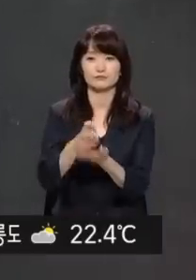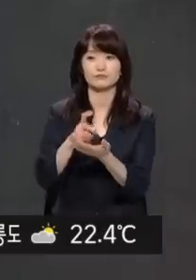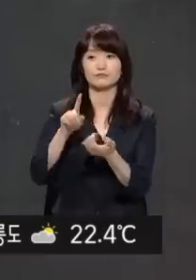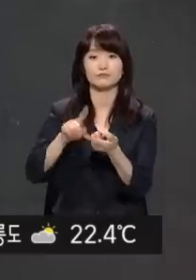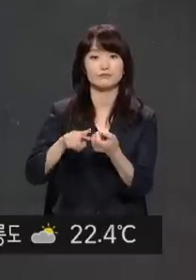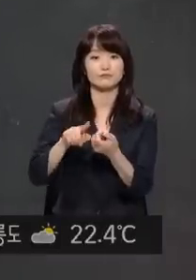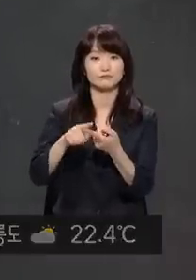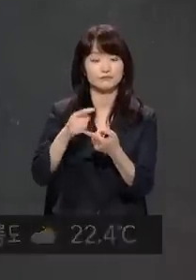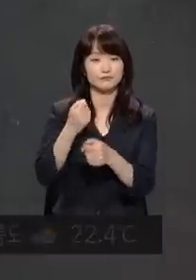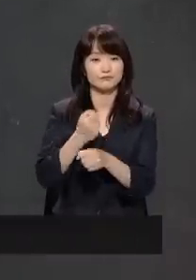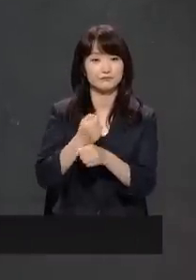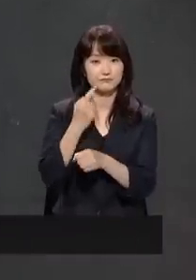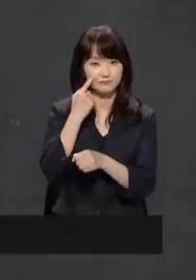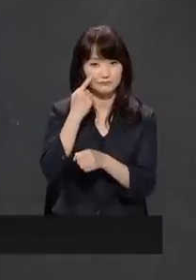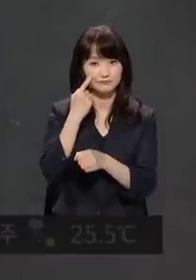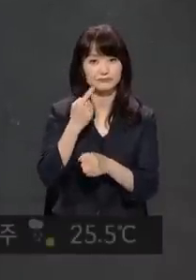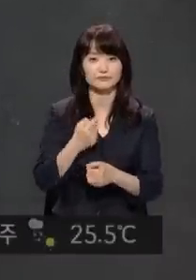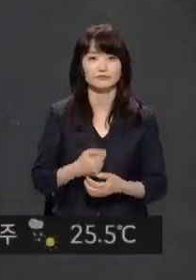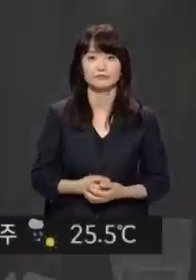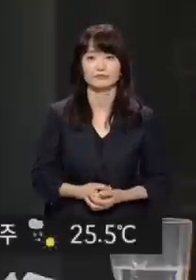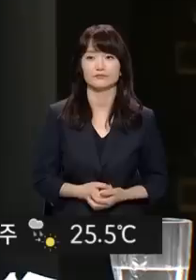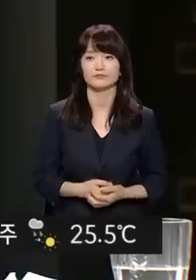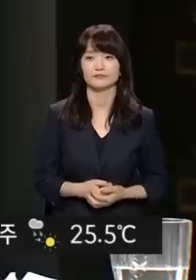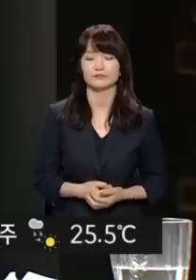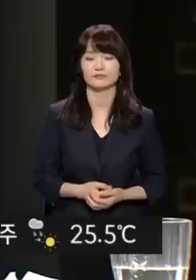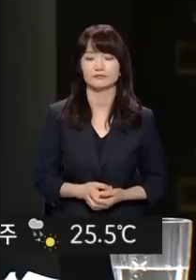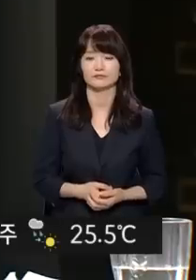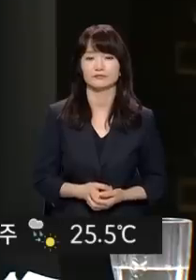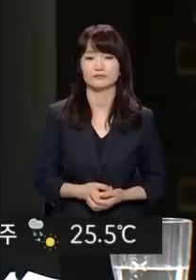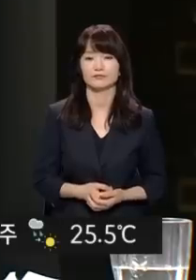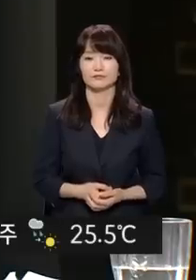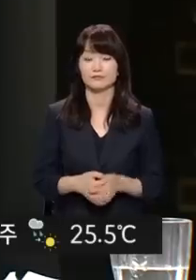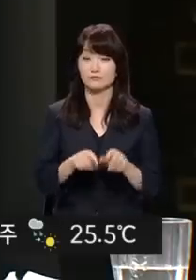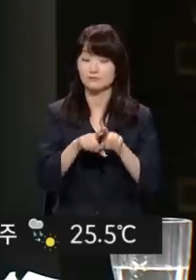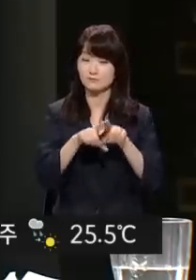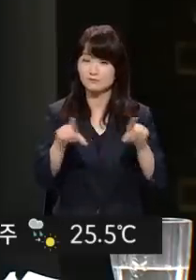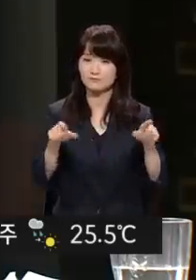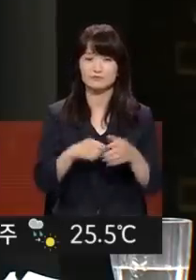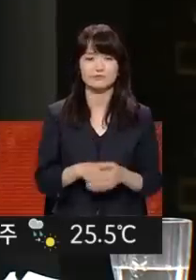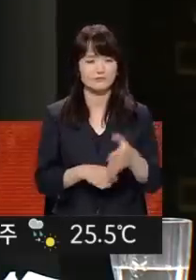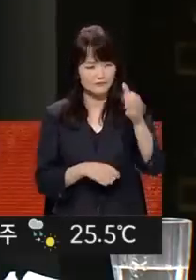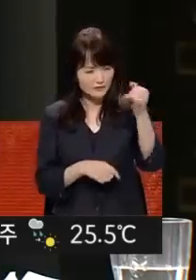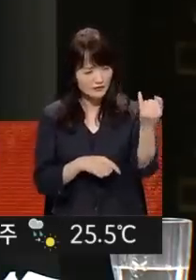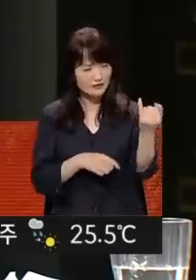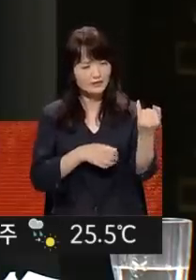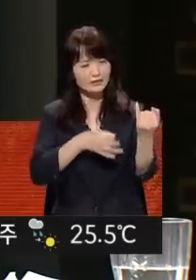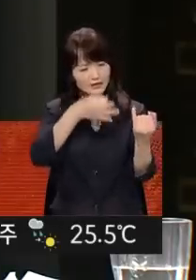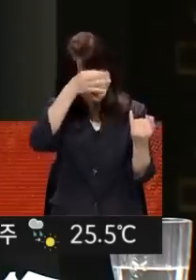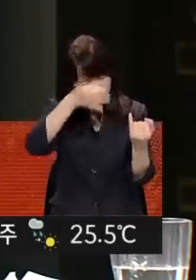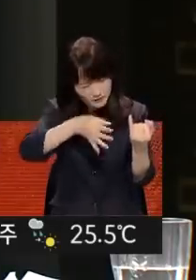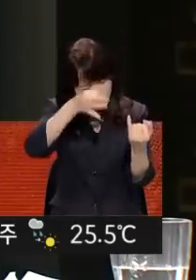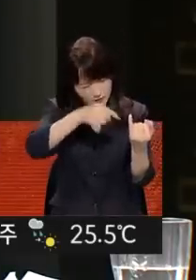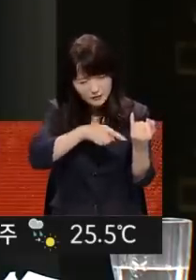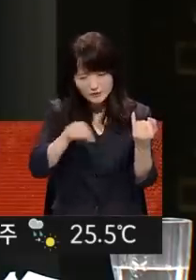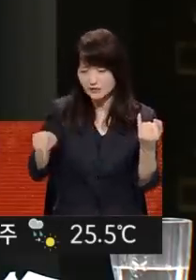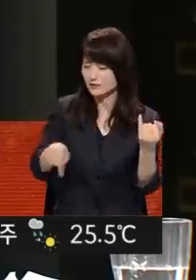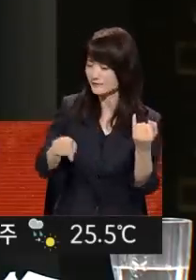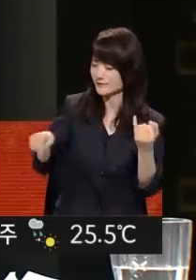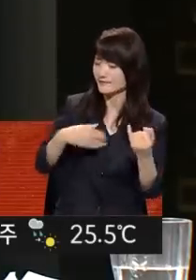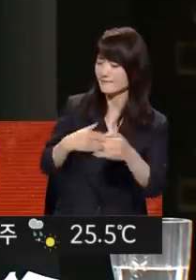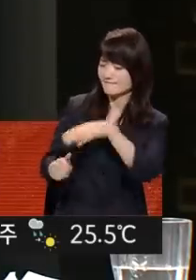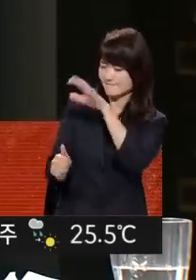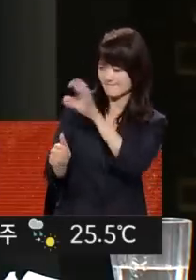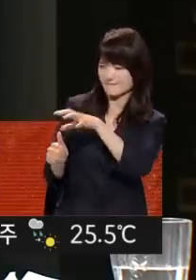법대로 하시죠 아 자 양 변호사님 보통은 말이죠 사장님 정말 죄송합니다 저희이 녀석들 자기가